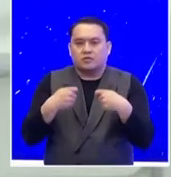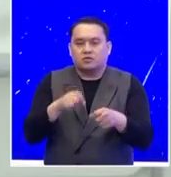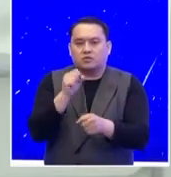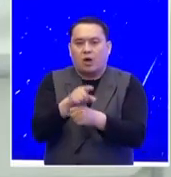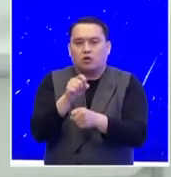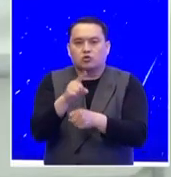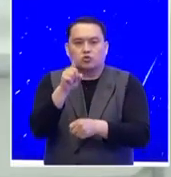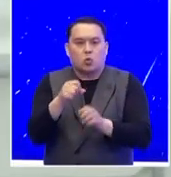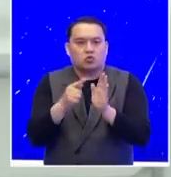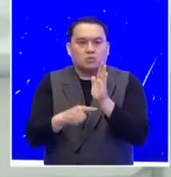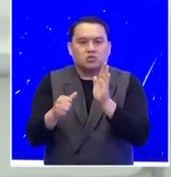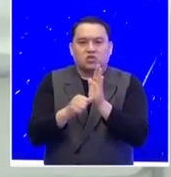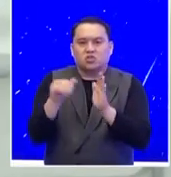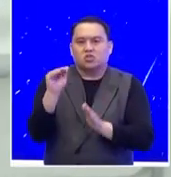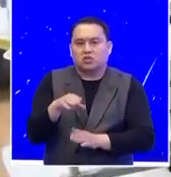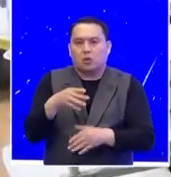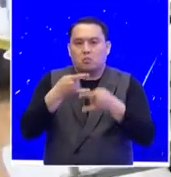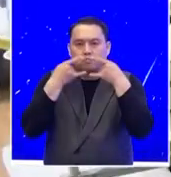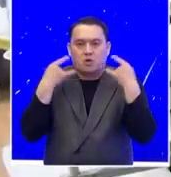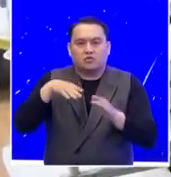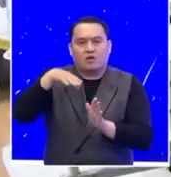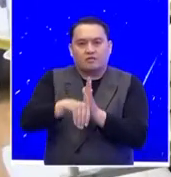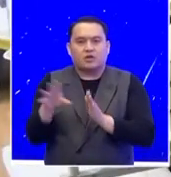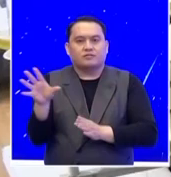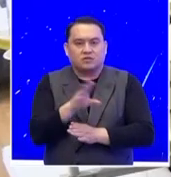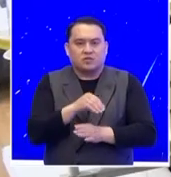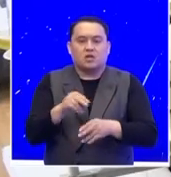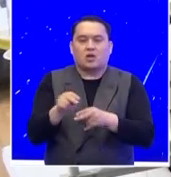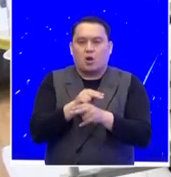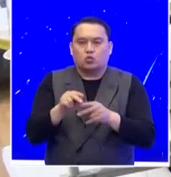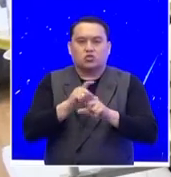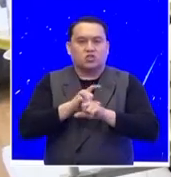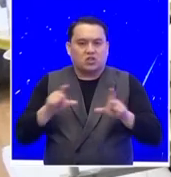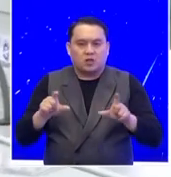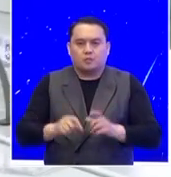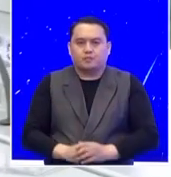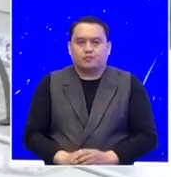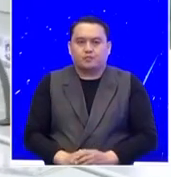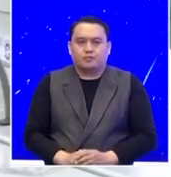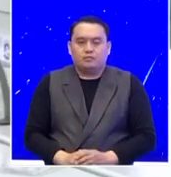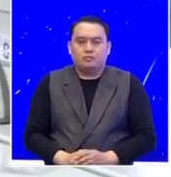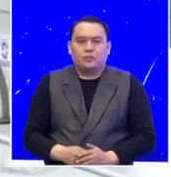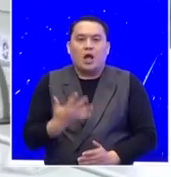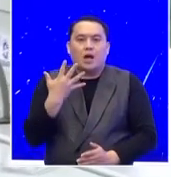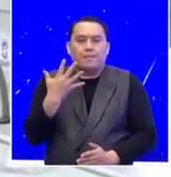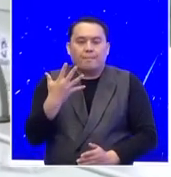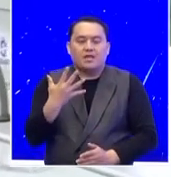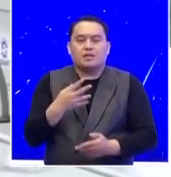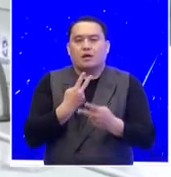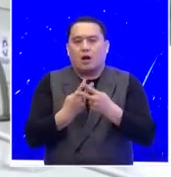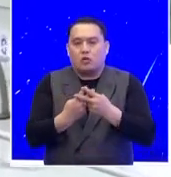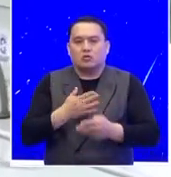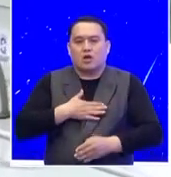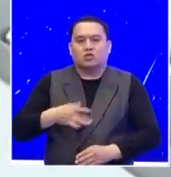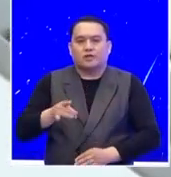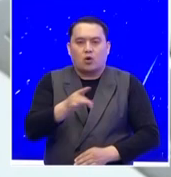на 176 тысяч масок, и в этом задействованы все наши исправительные учреждения. Так, в 5 колониях, расположенных в нашем